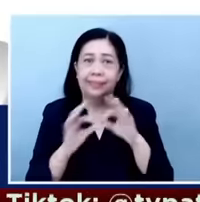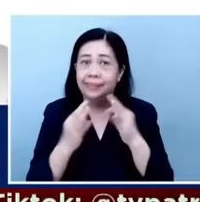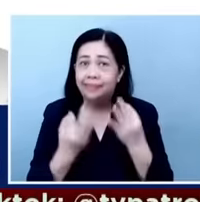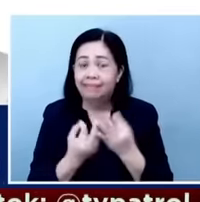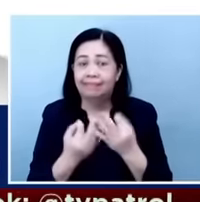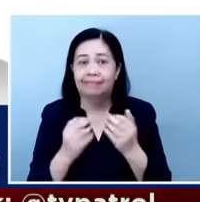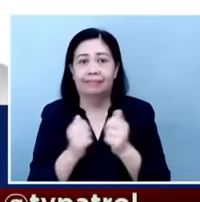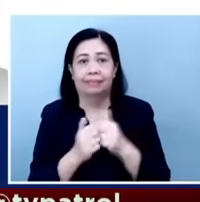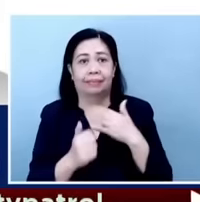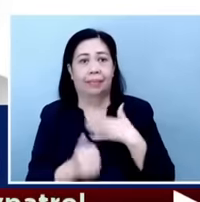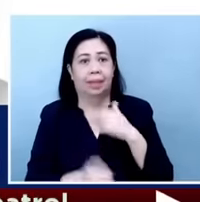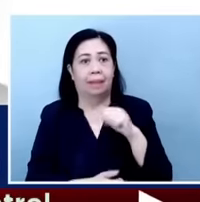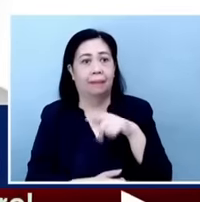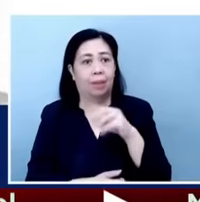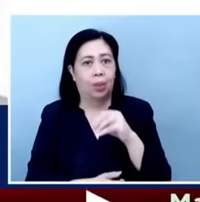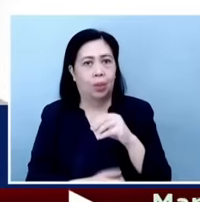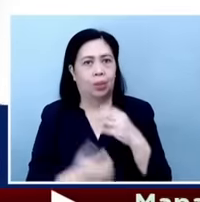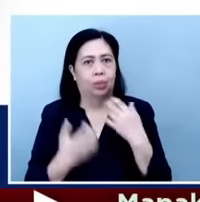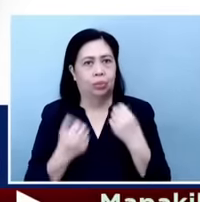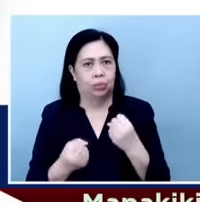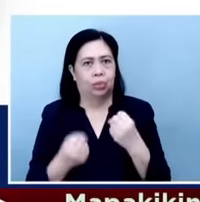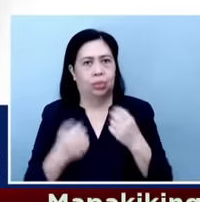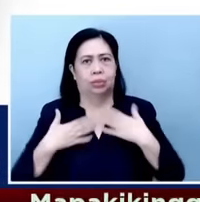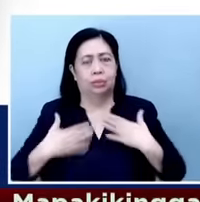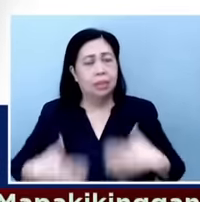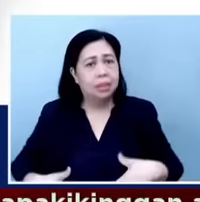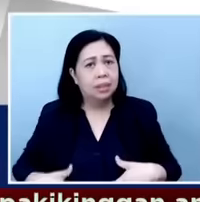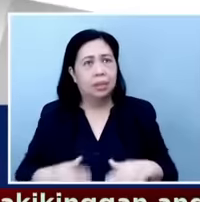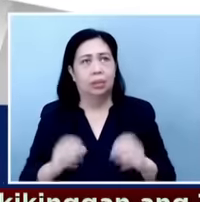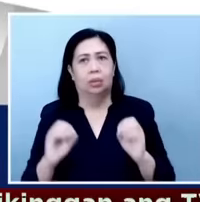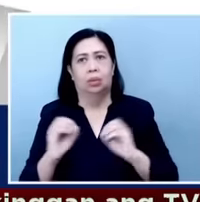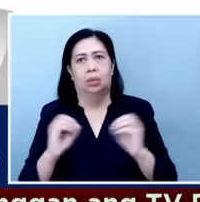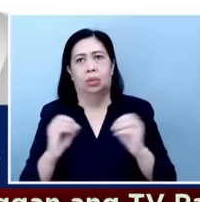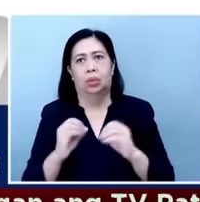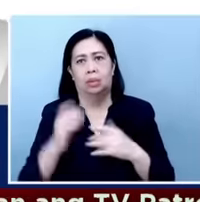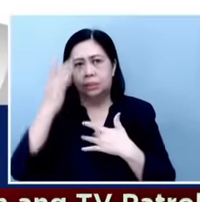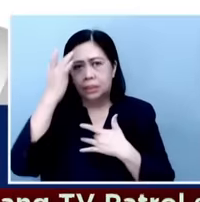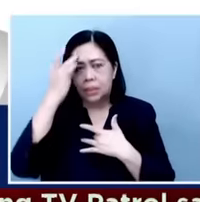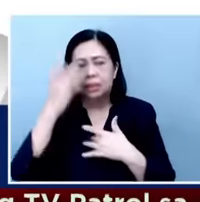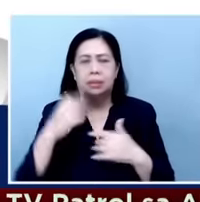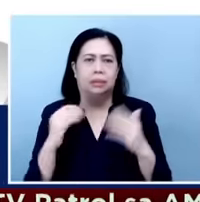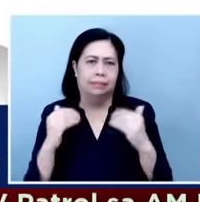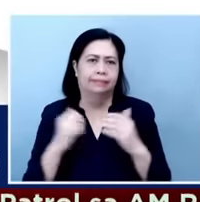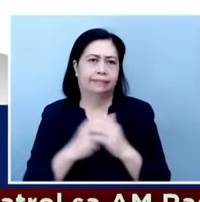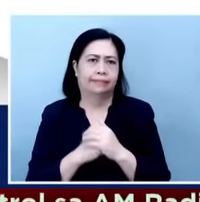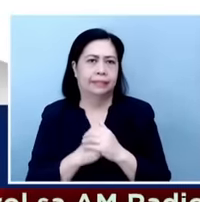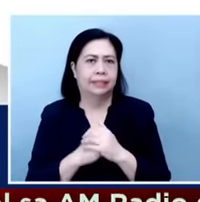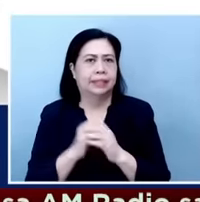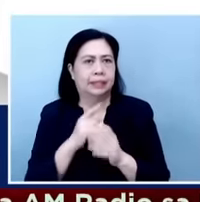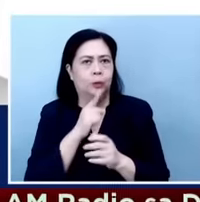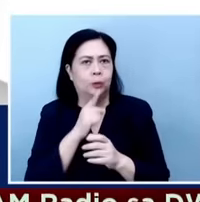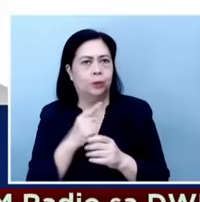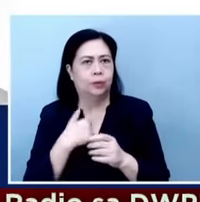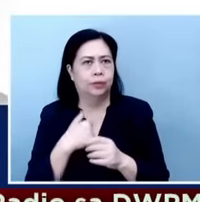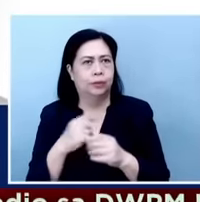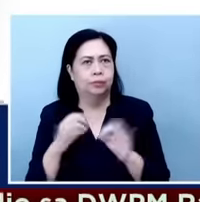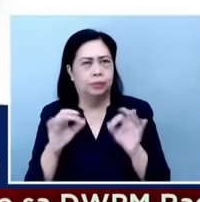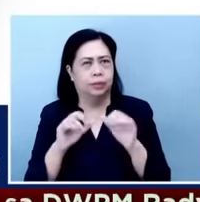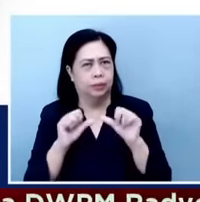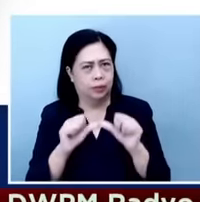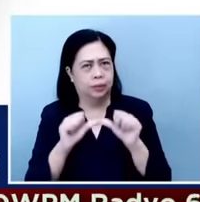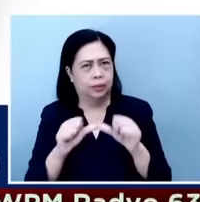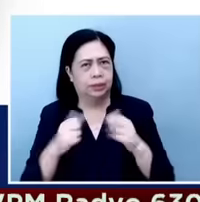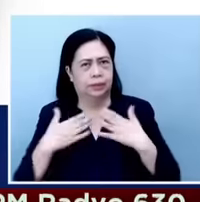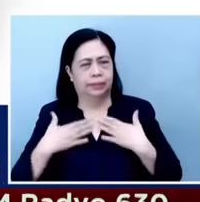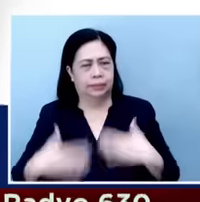mga apo ko na malakas ang mga katawan, hindi kami masyadong magkasakit. Kaya yun talaga, basta kaya ko pa ng